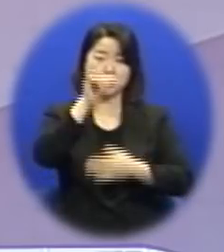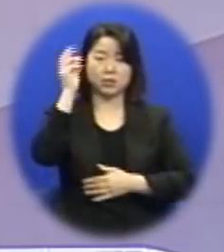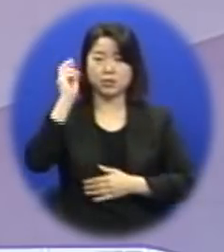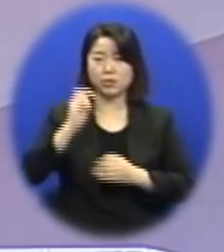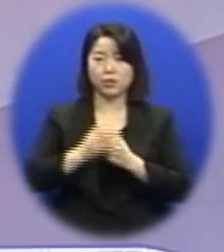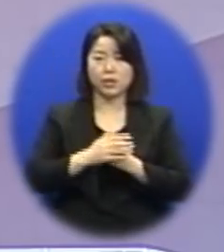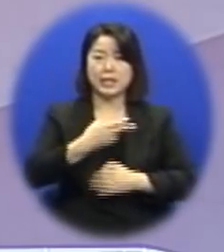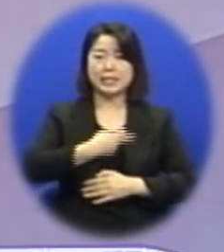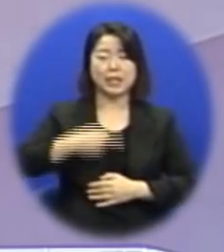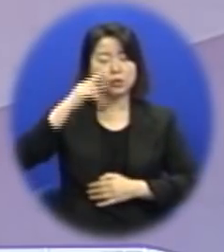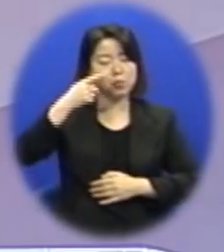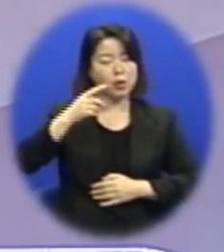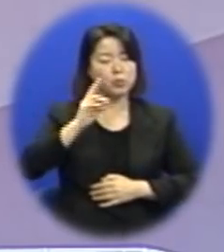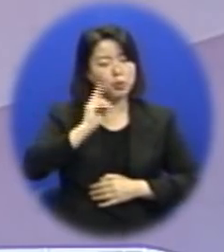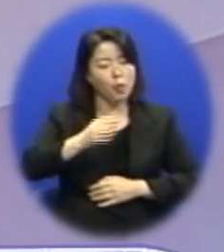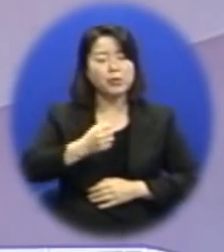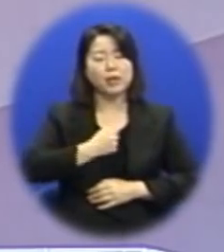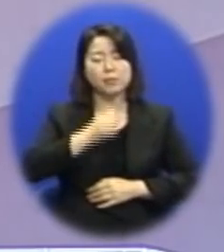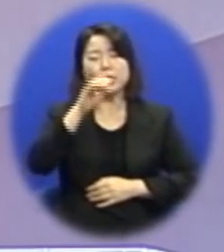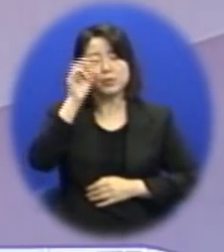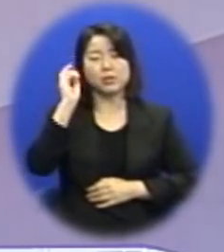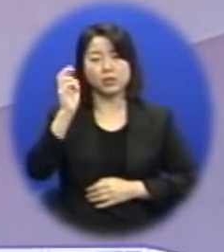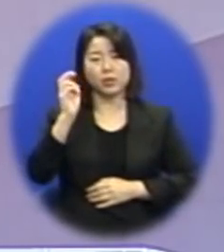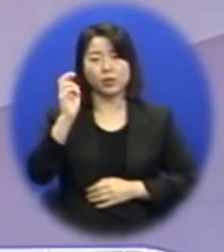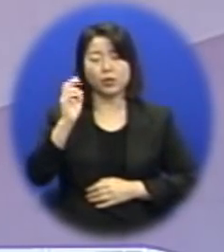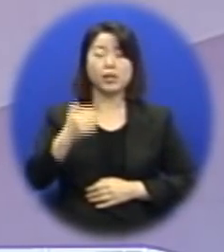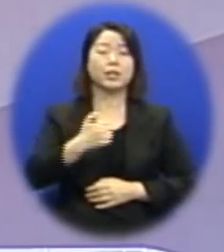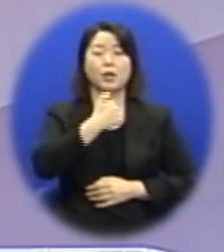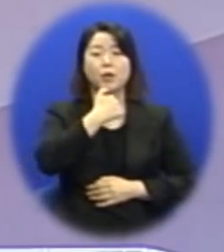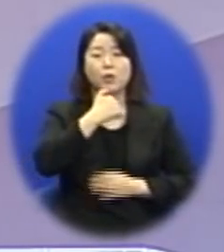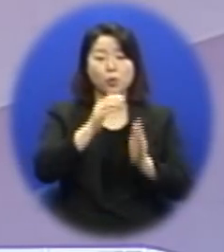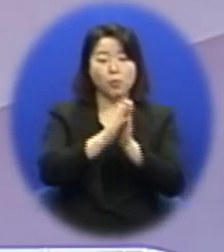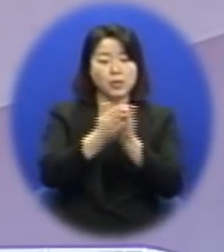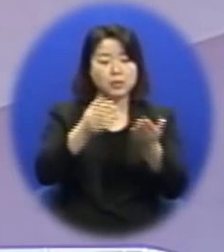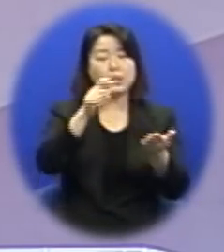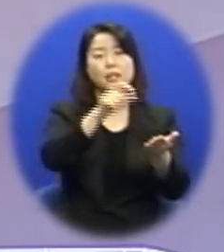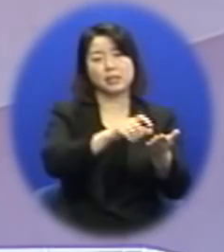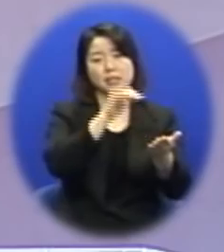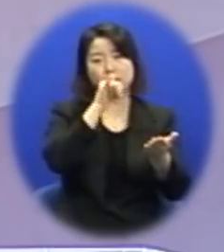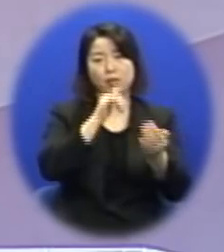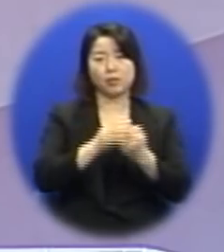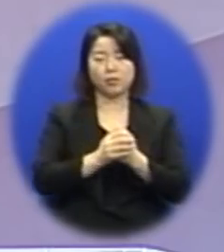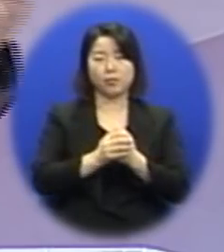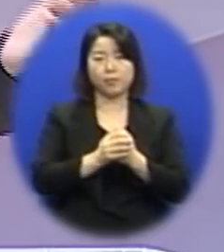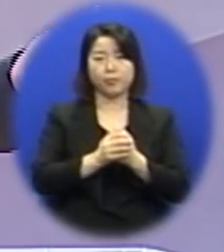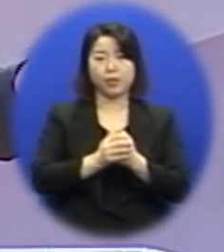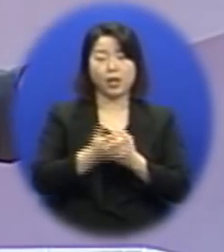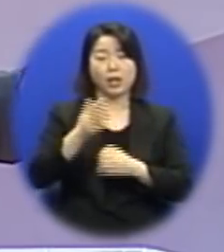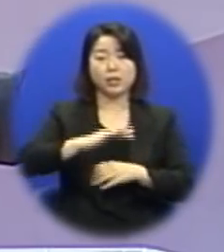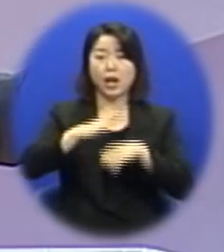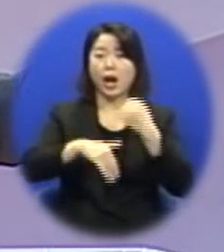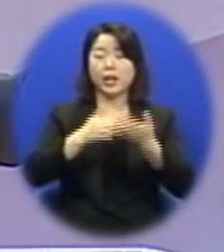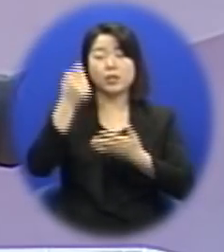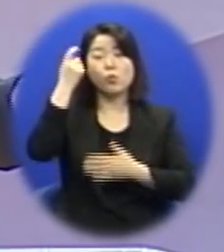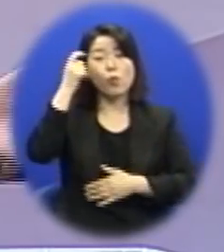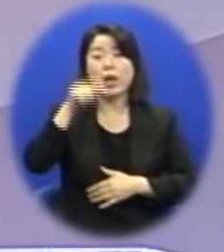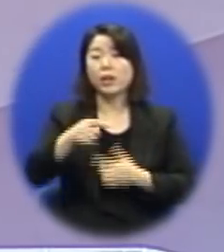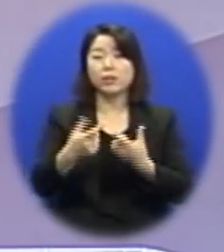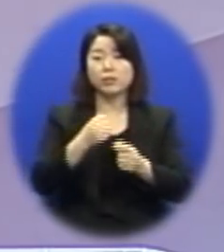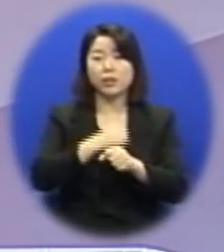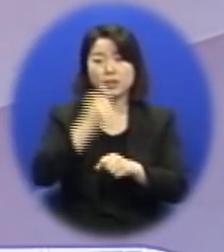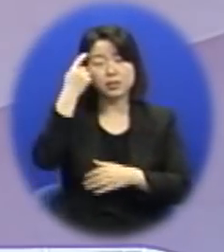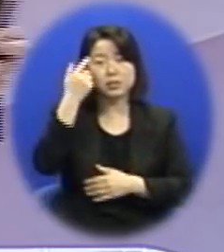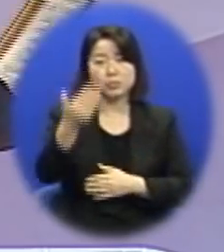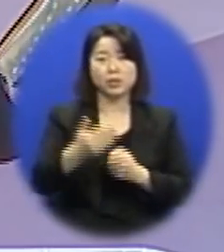너무너무 답답했을 겁니다 그래서 로마서에 그렇게 썼어요 그런데 하나님이 왜 그렇게 하셨죠